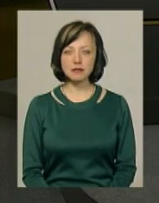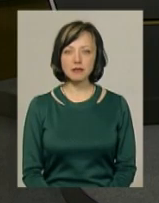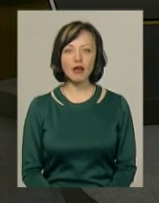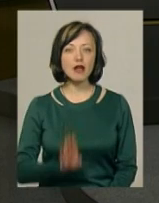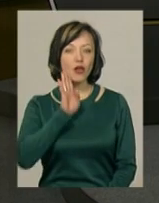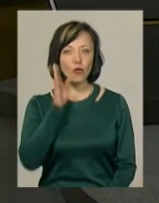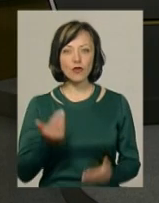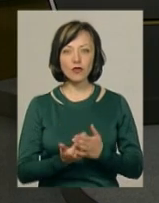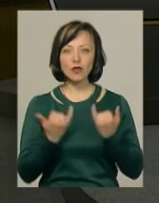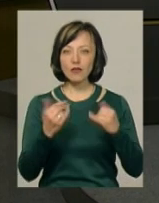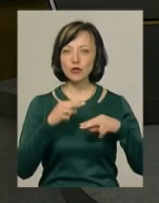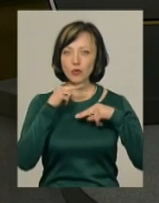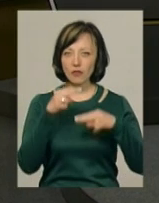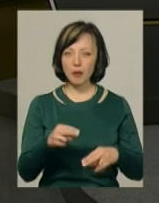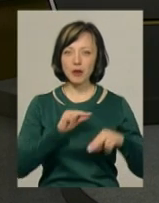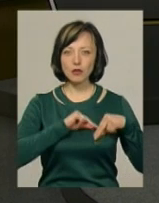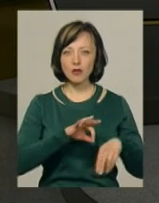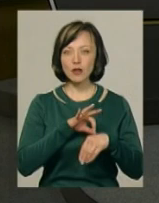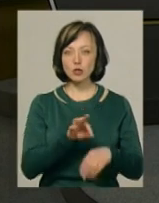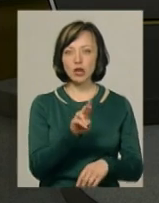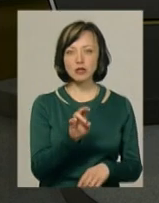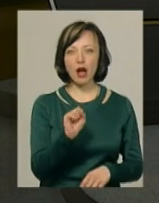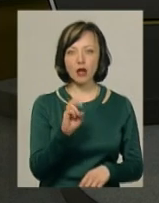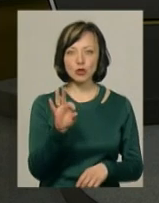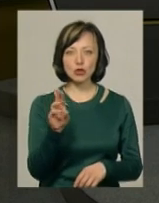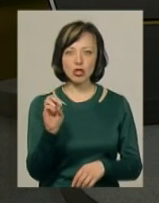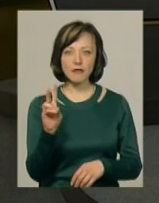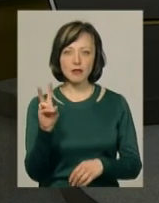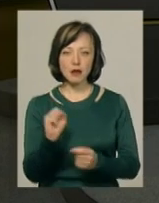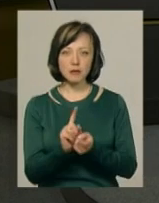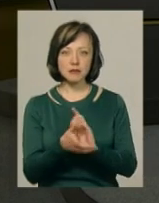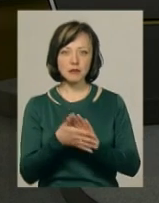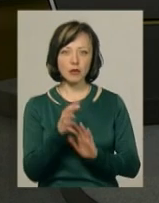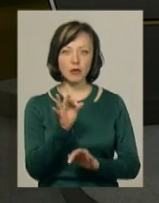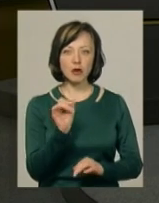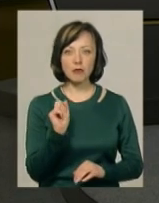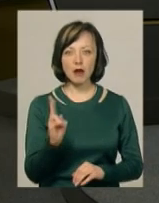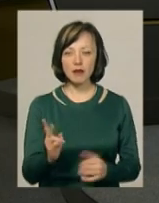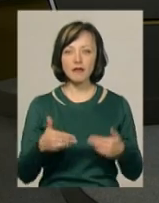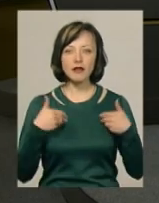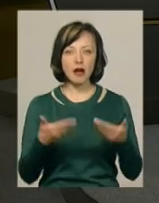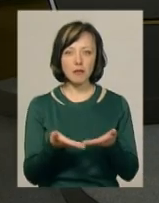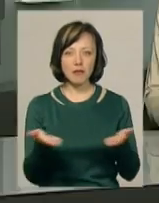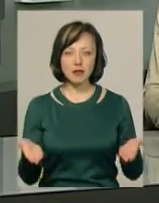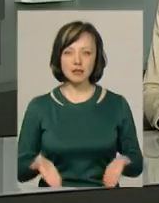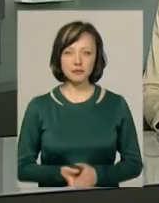Ранковий випуск новин до вашої уваги. В студії працюють ведуча Ярослава Антошевська, перекладач на жестову мову Ольга Рибак. Ми вітаємо